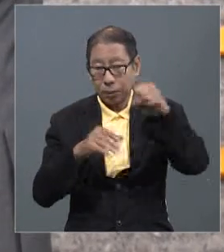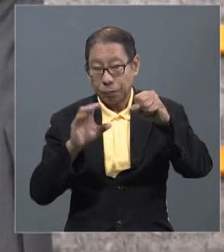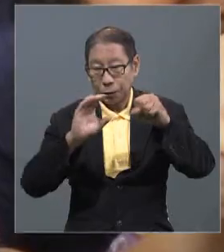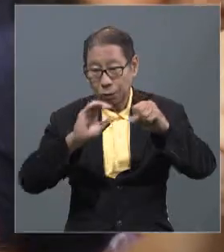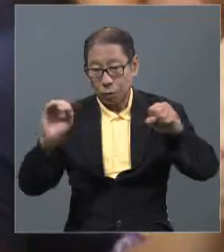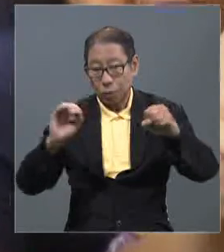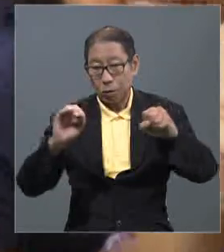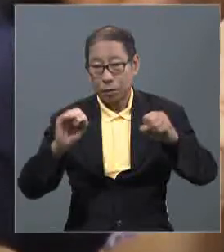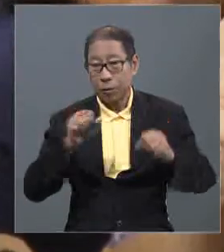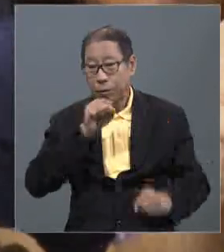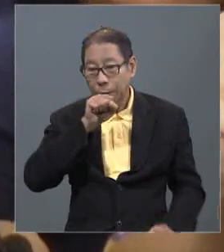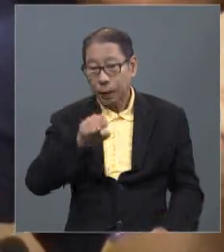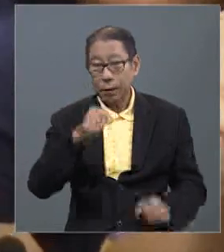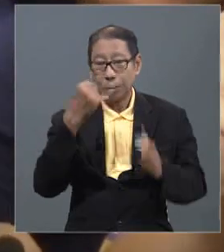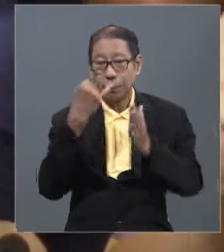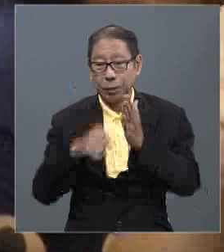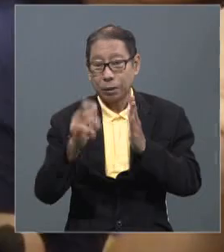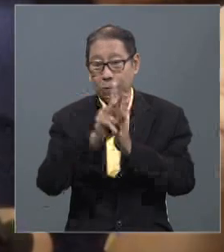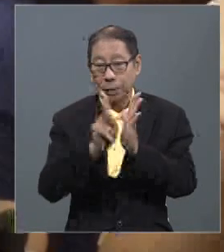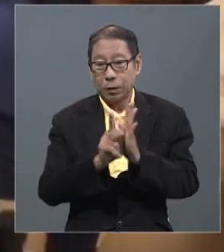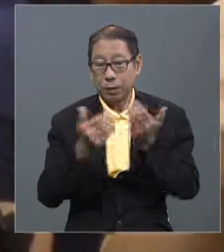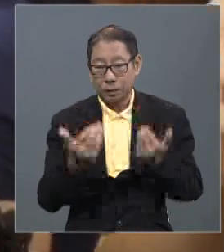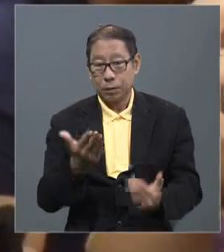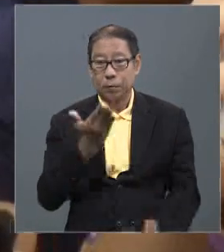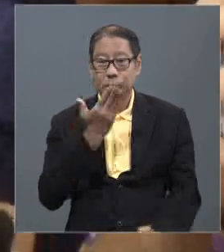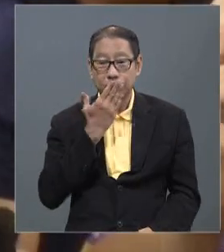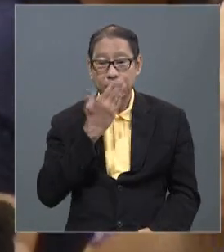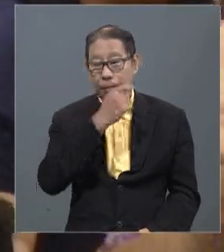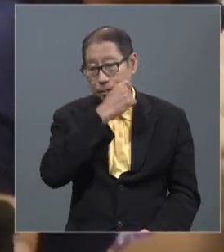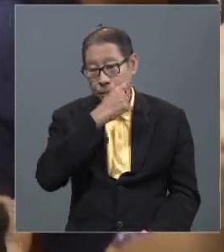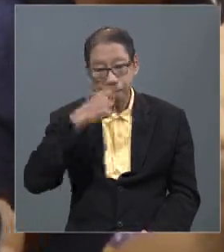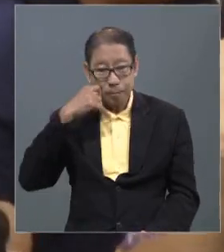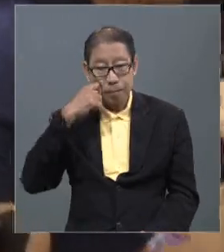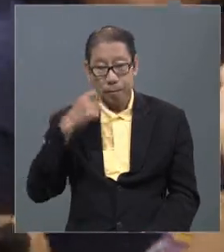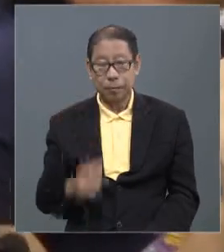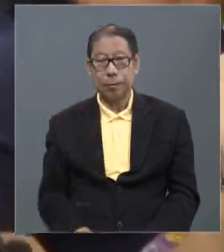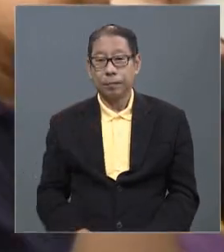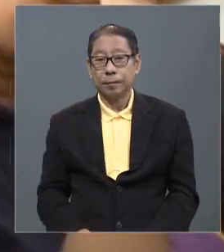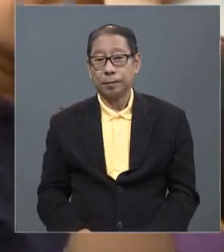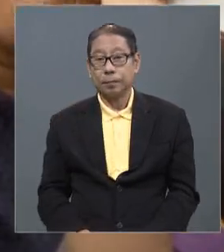ายนะบิ๊กต่ายก็เลยตอบว่าขอไม่ออกความเห็นเรื่องนี้ลองฟังเสียงดูครับ